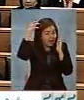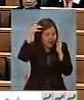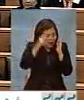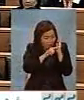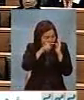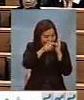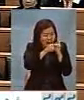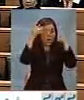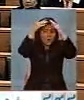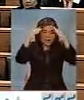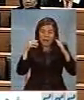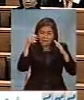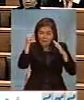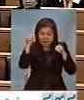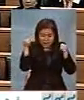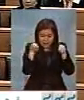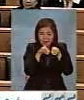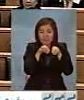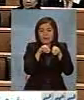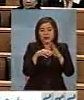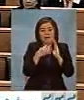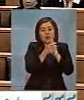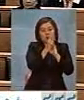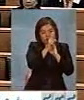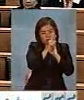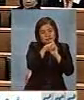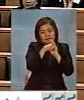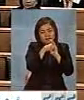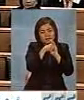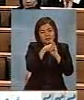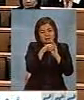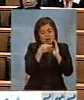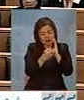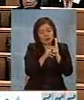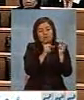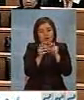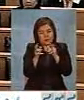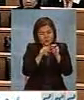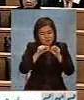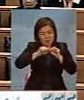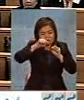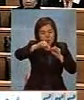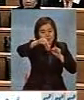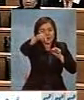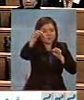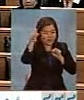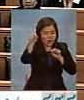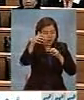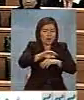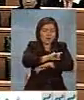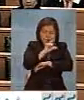ตรใกล้ฝ่านครพนมขอนแก่นเสียอีกนอกจากนี้เมื่อวันที่22มีนาคมที่ผ่าน